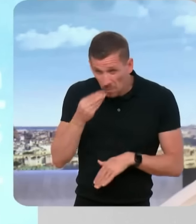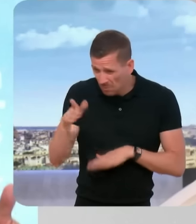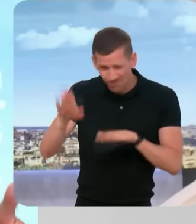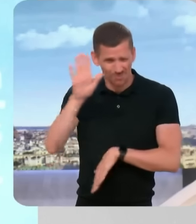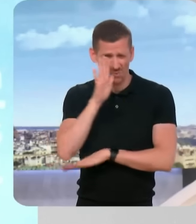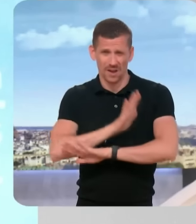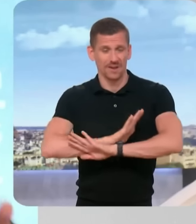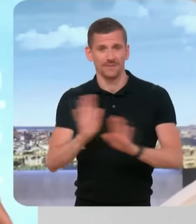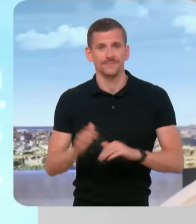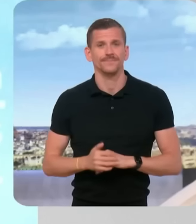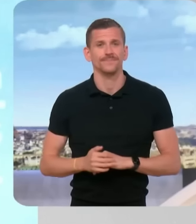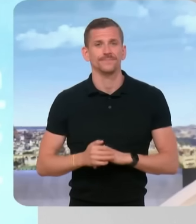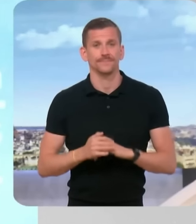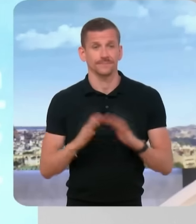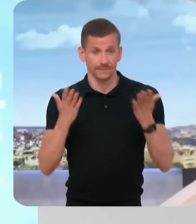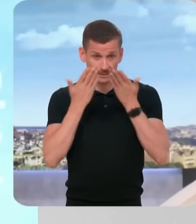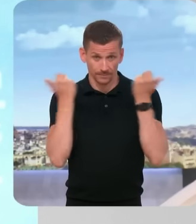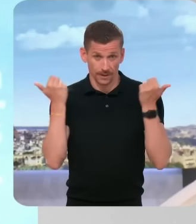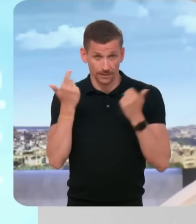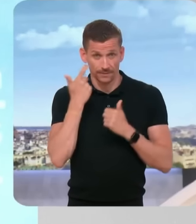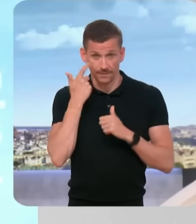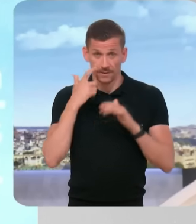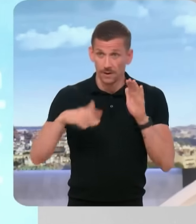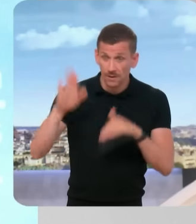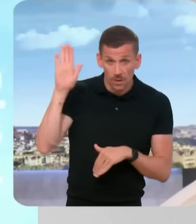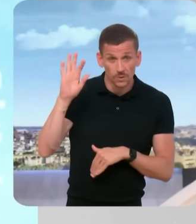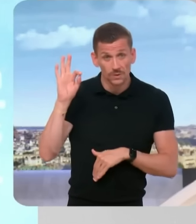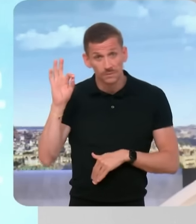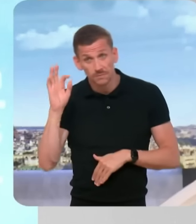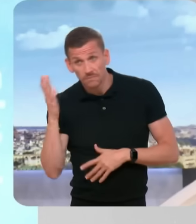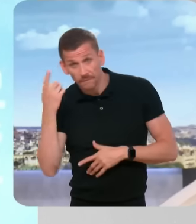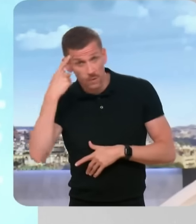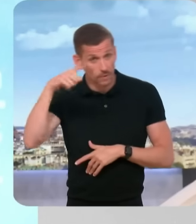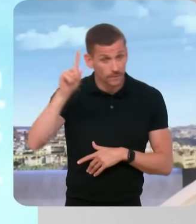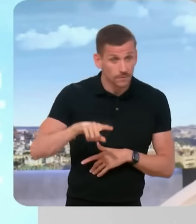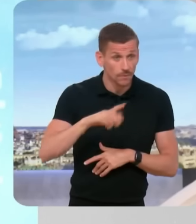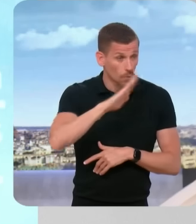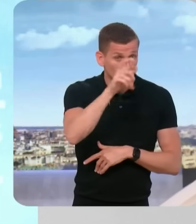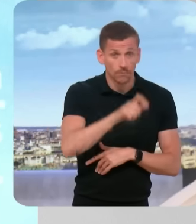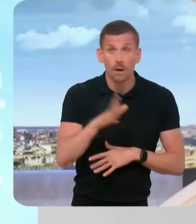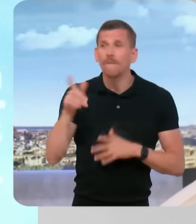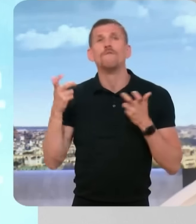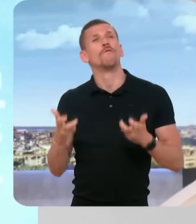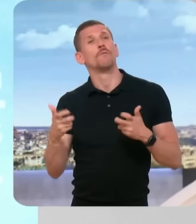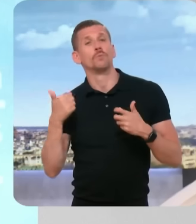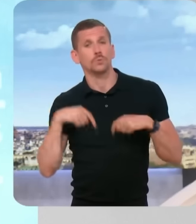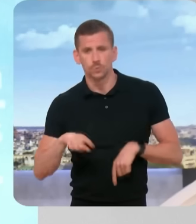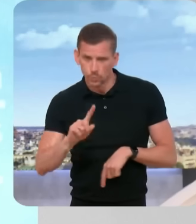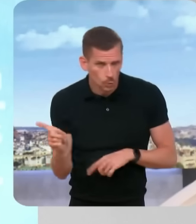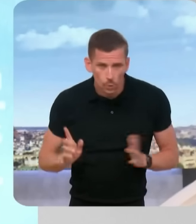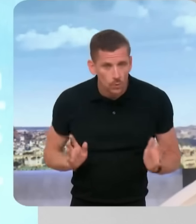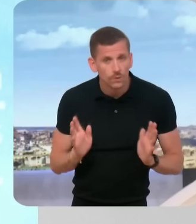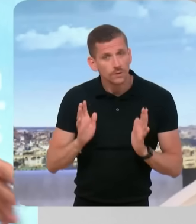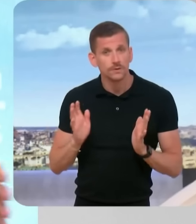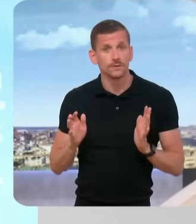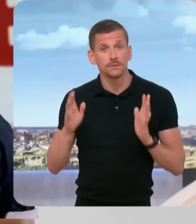cas, il y a un préalable. Il y a d'autres candidats possibles à France Insoumise. Il n'exige rien. Maintenant, on peut peut-être aussi